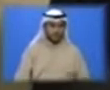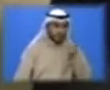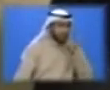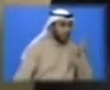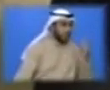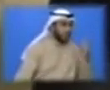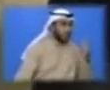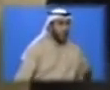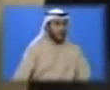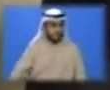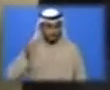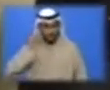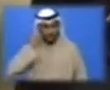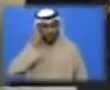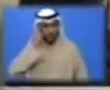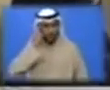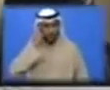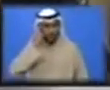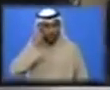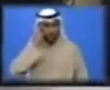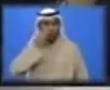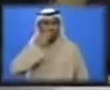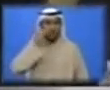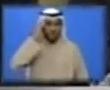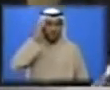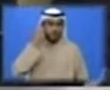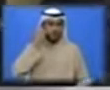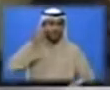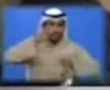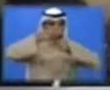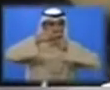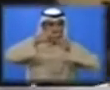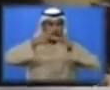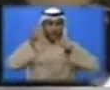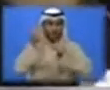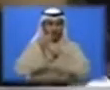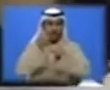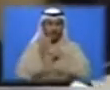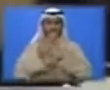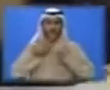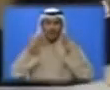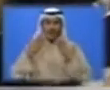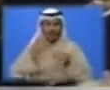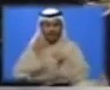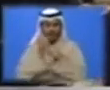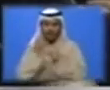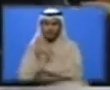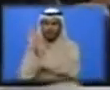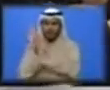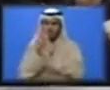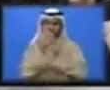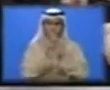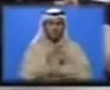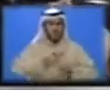ساهمت المرأة الكويتية بدور متميز في التنمية الاجتماعية للمجتمع الكويتي، مارست أدوارا مهمة على